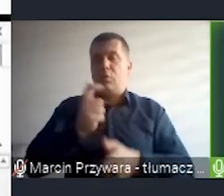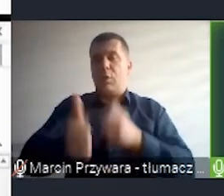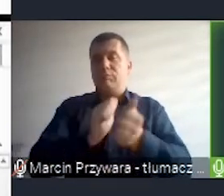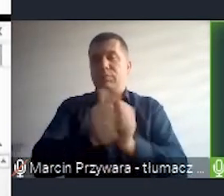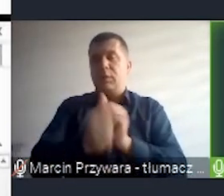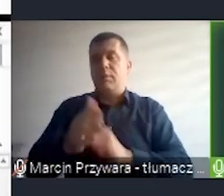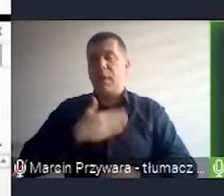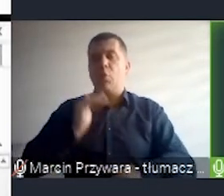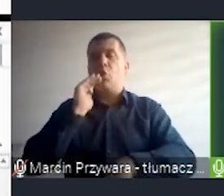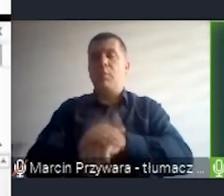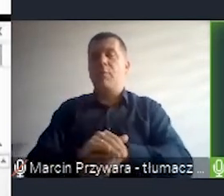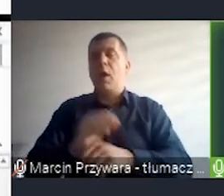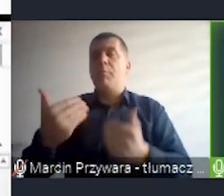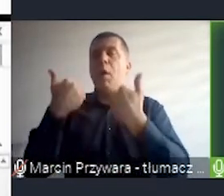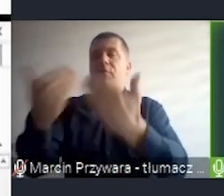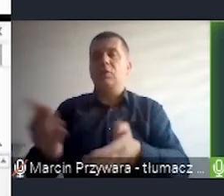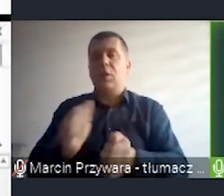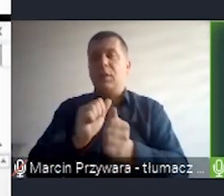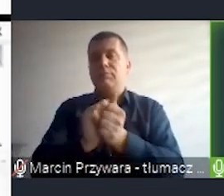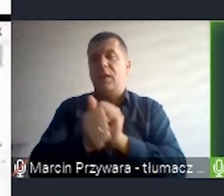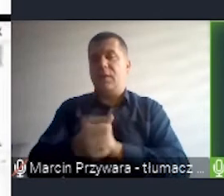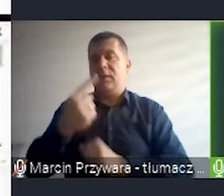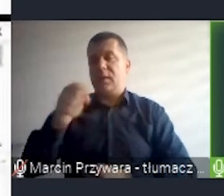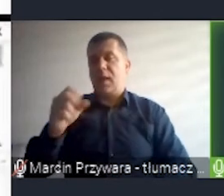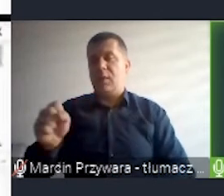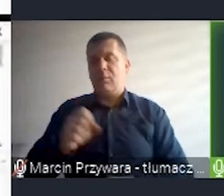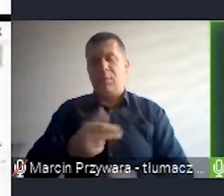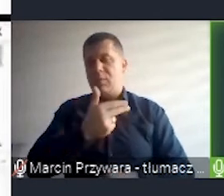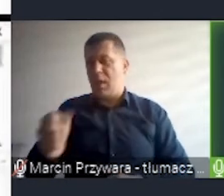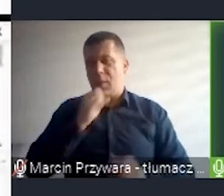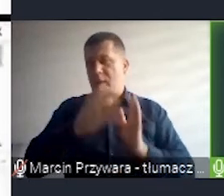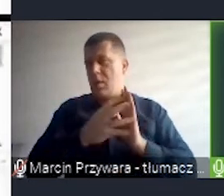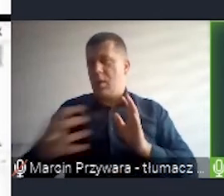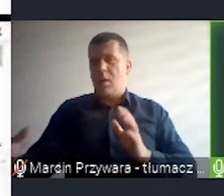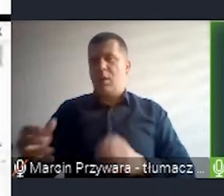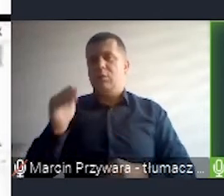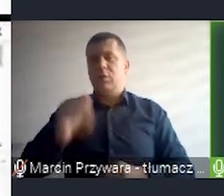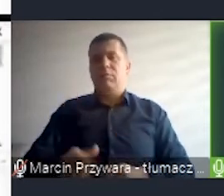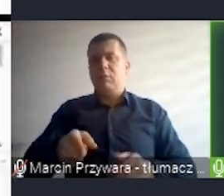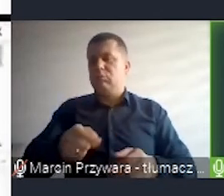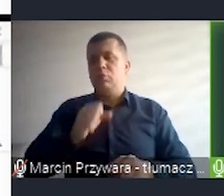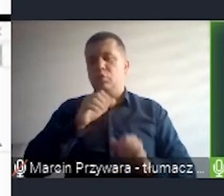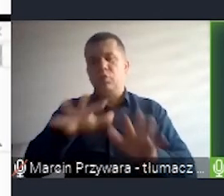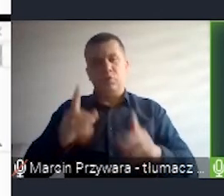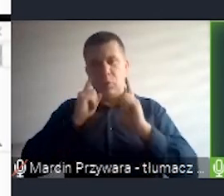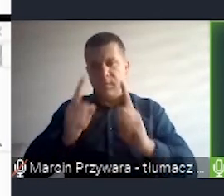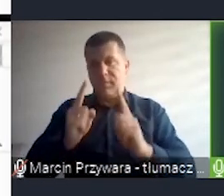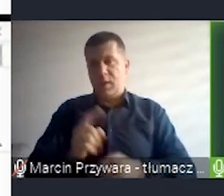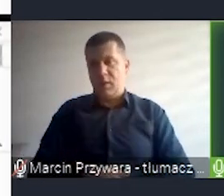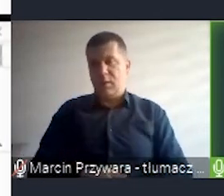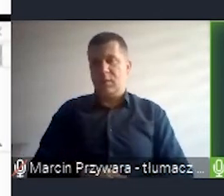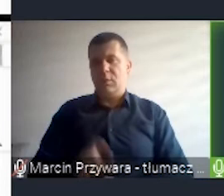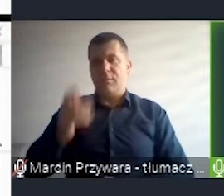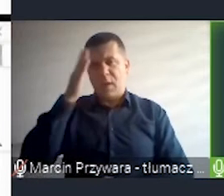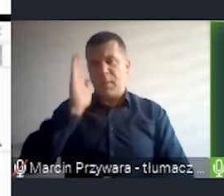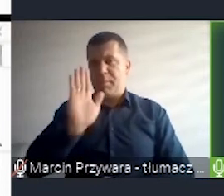są zawarte umowy powierzenia przetwarzania. To jest bardzo rozległy temat i jemu trzeba poświęcić dużo uwagi. Z tego co wiem,